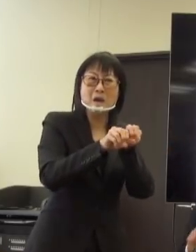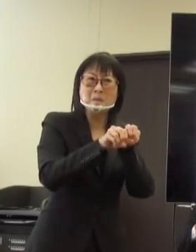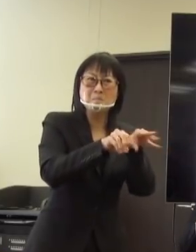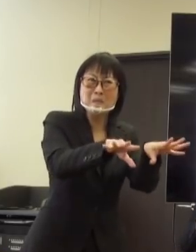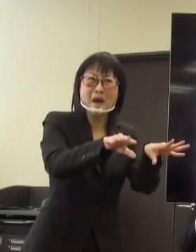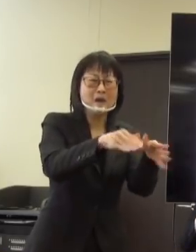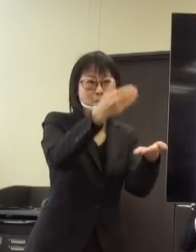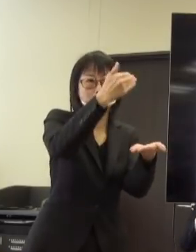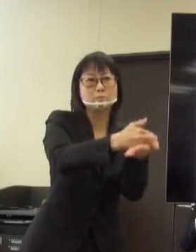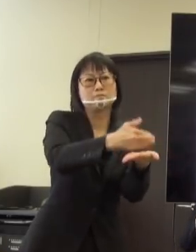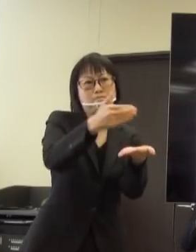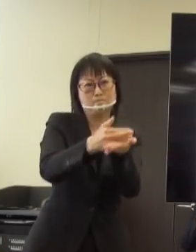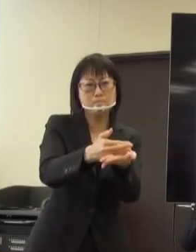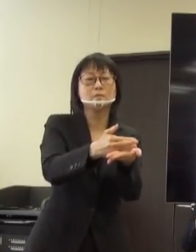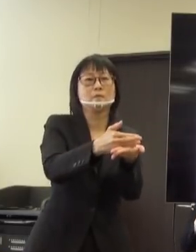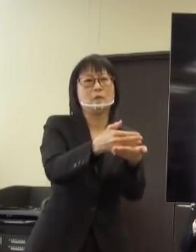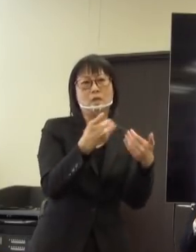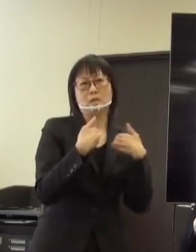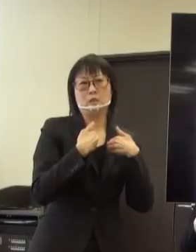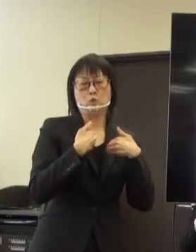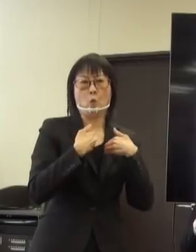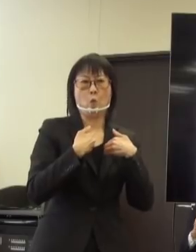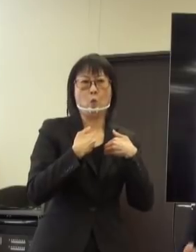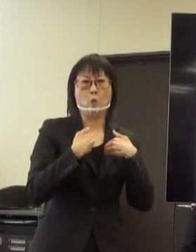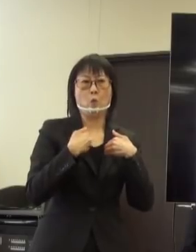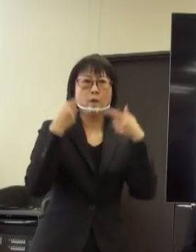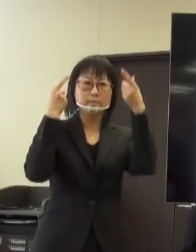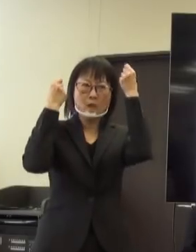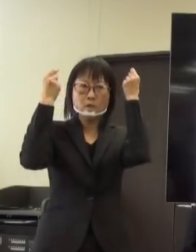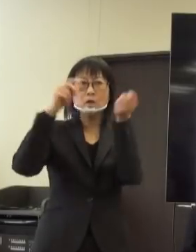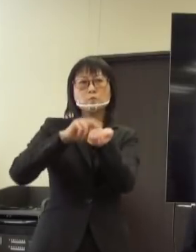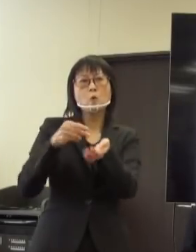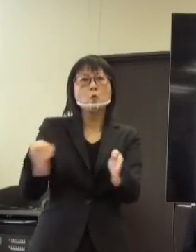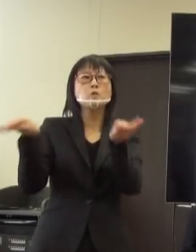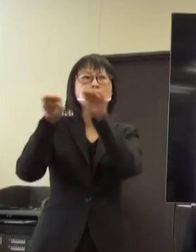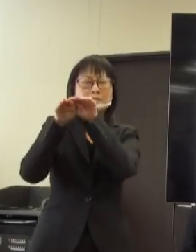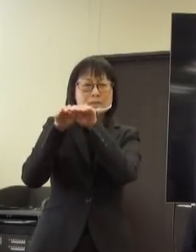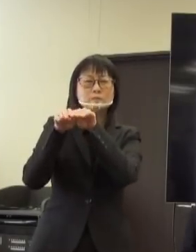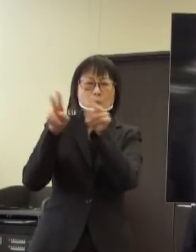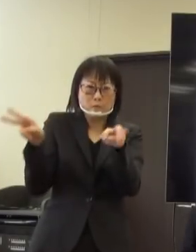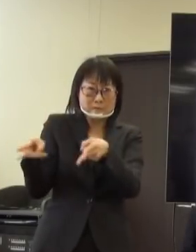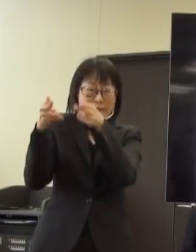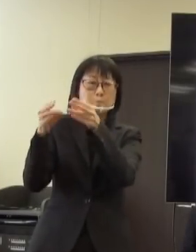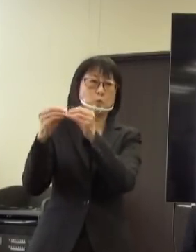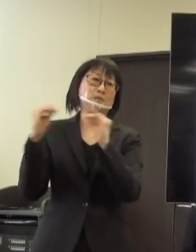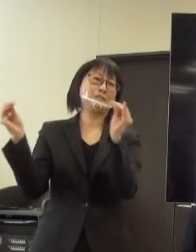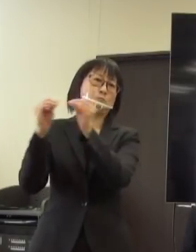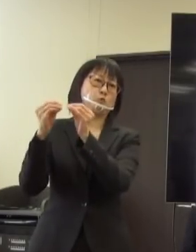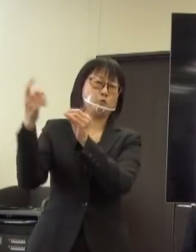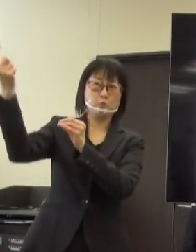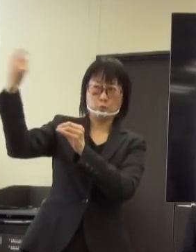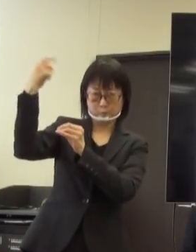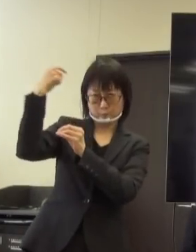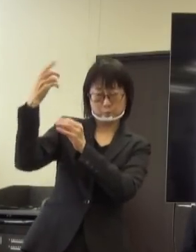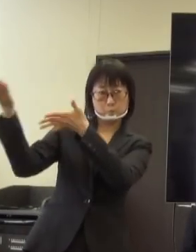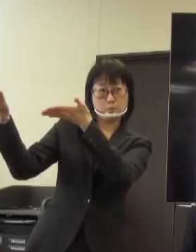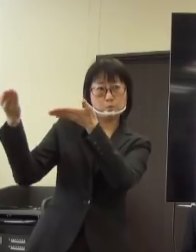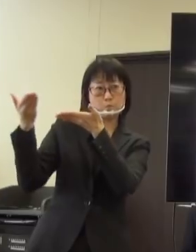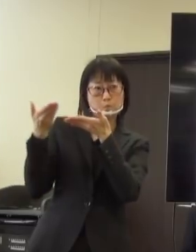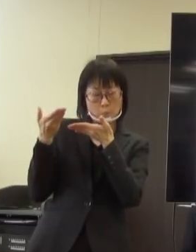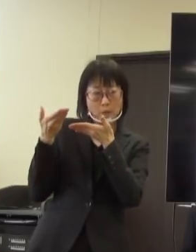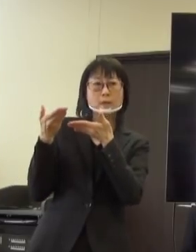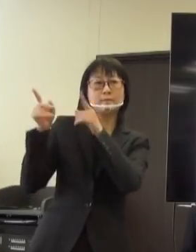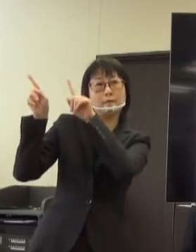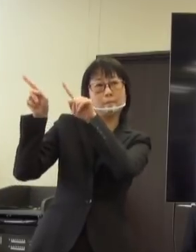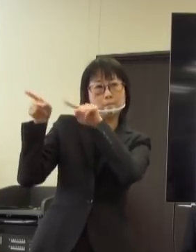の、感染制御支援チームのご指導をいただきながらそれを実施するとともにですね、この入院患